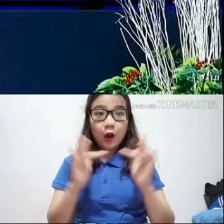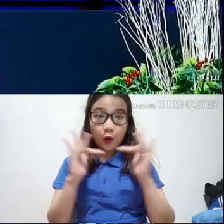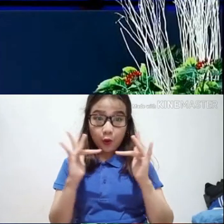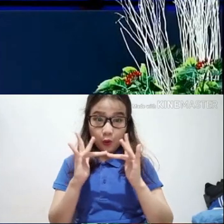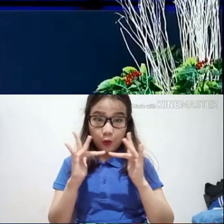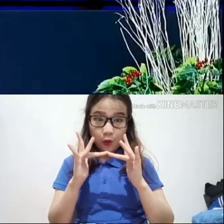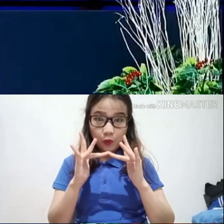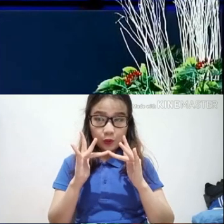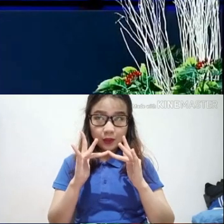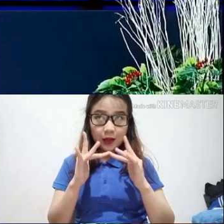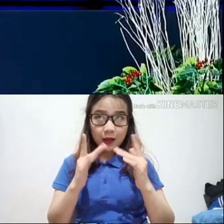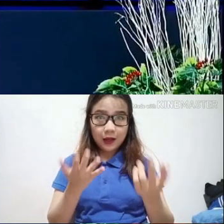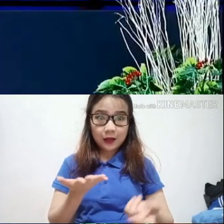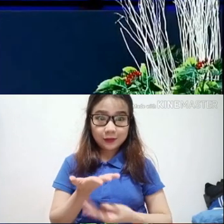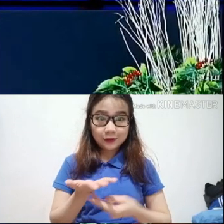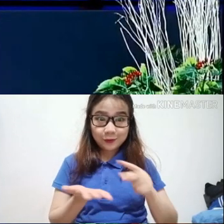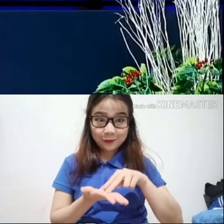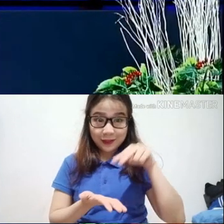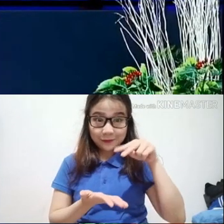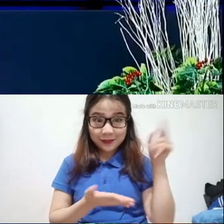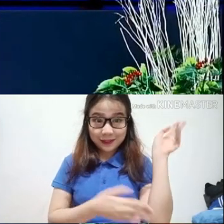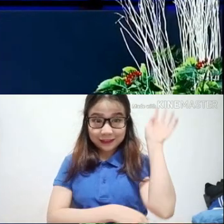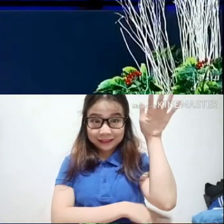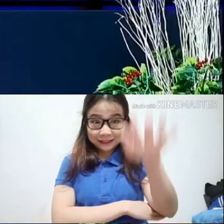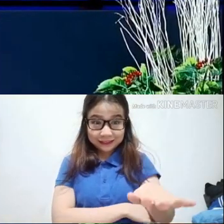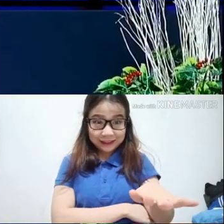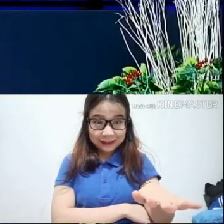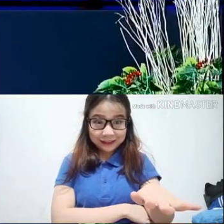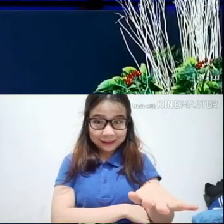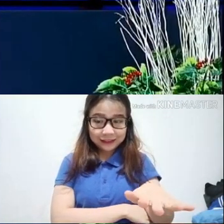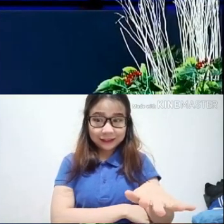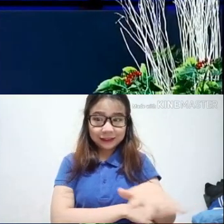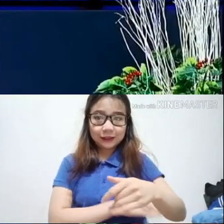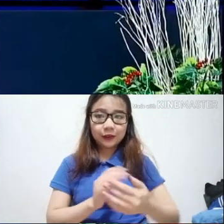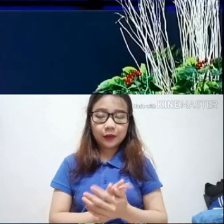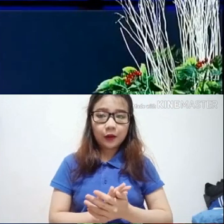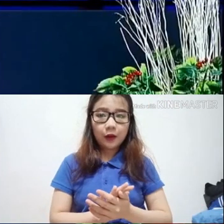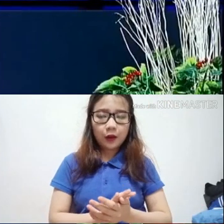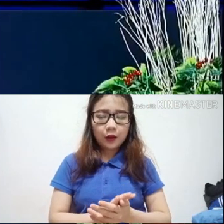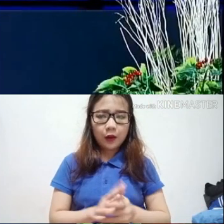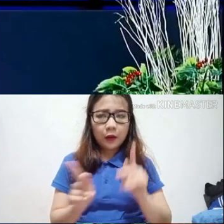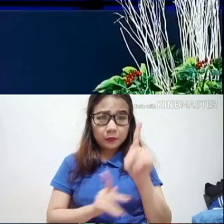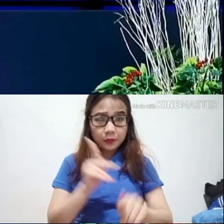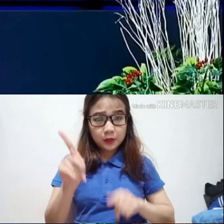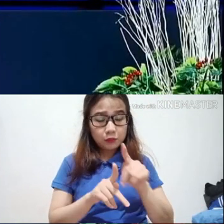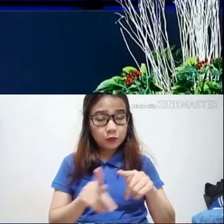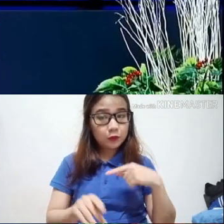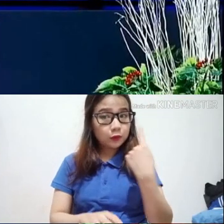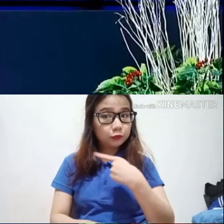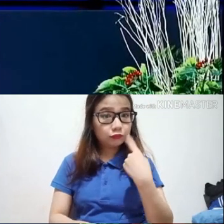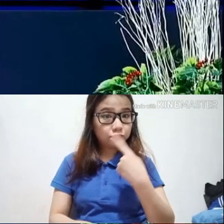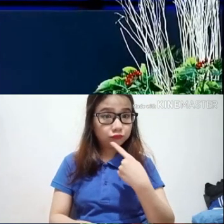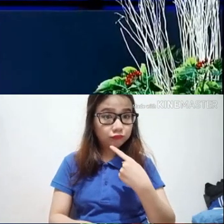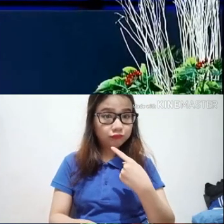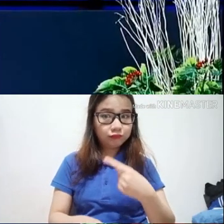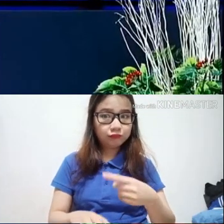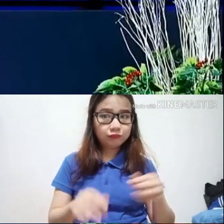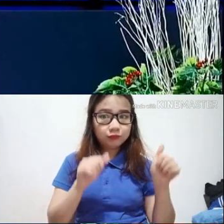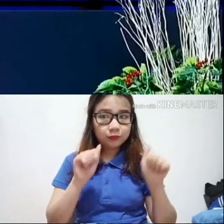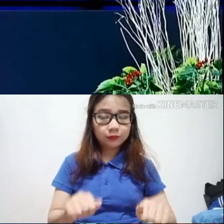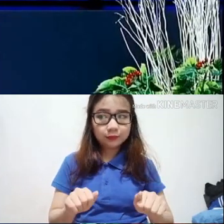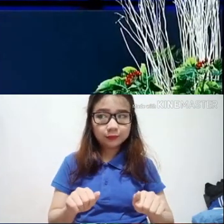who can you can be connected with para po patuloy po tayong mapatatag sa ating po